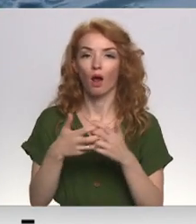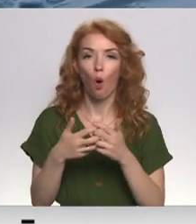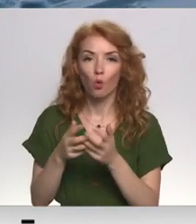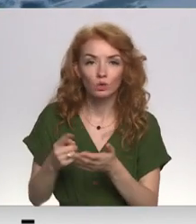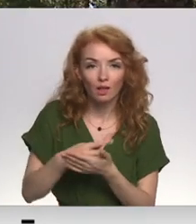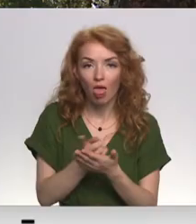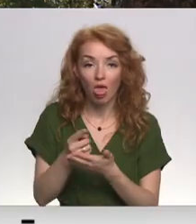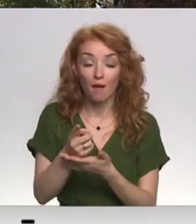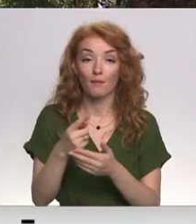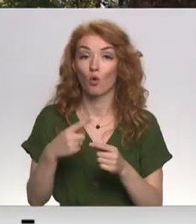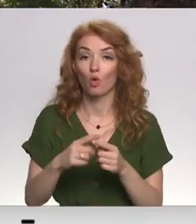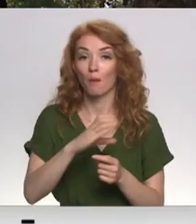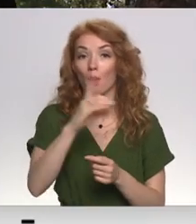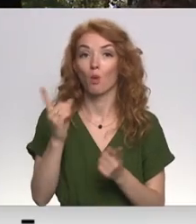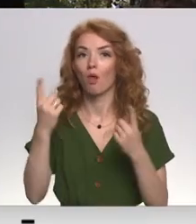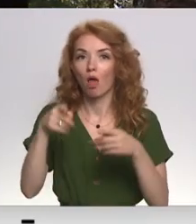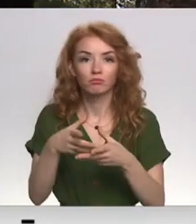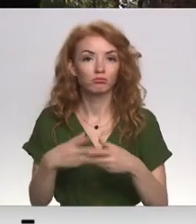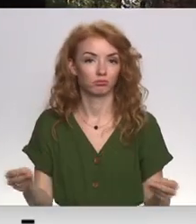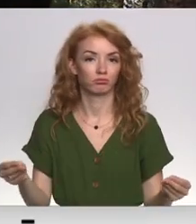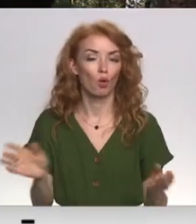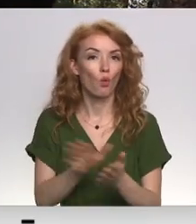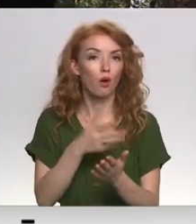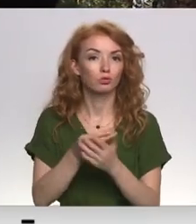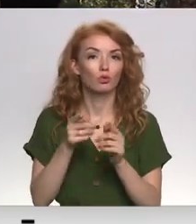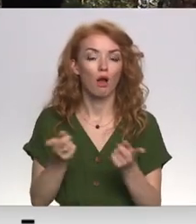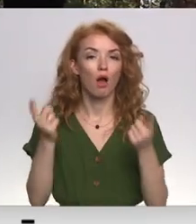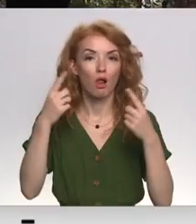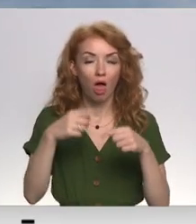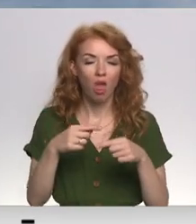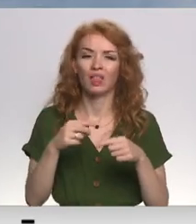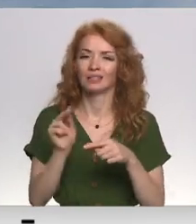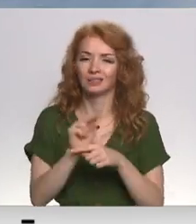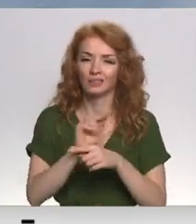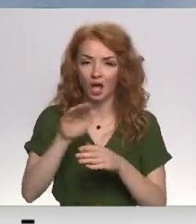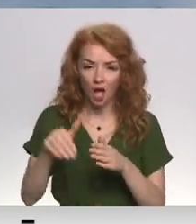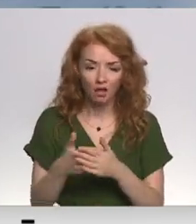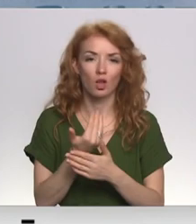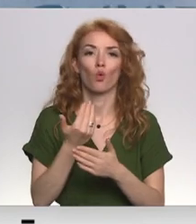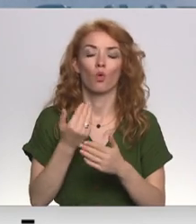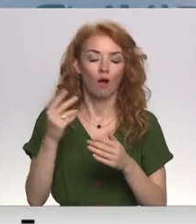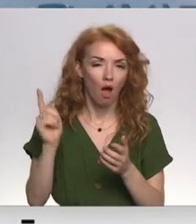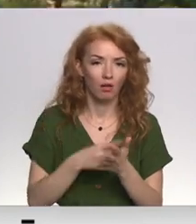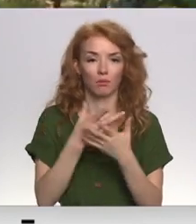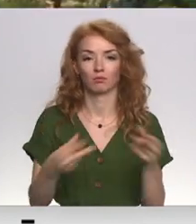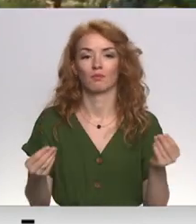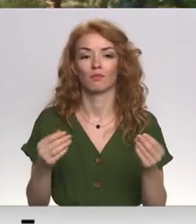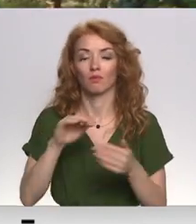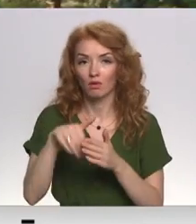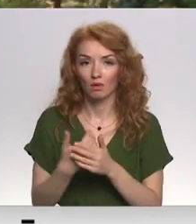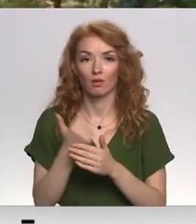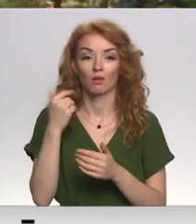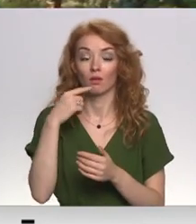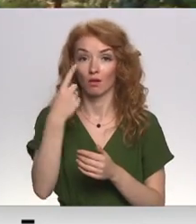schēma. Padomju gados tā pazuda. Kopš tā laika bronzas plāksne atjaunota un pazudusi vairāk kārt. Es viņu izgatavoju